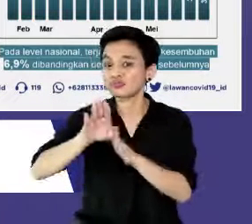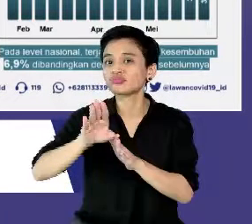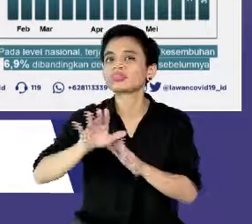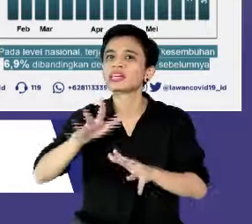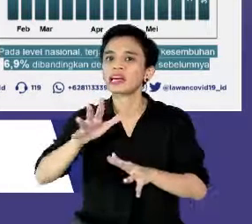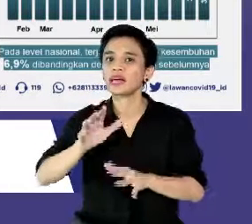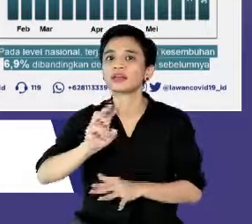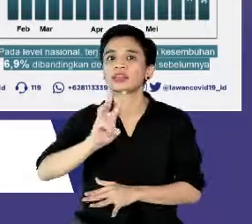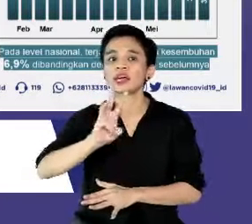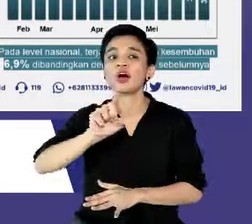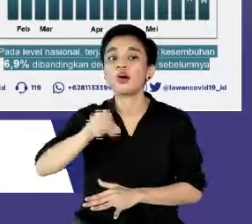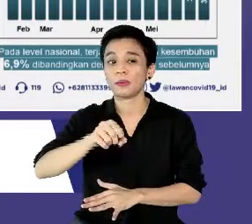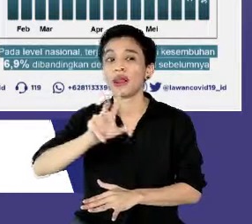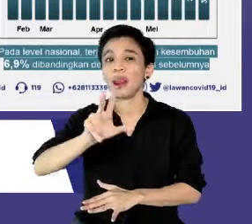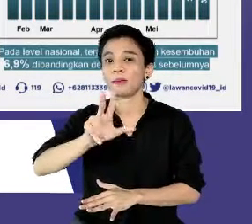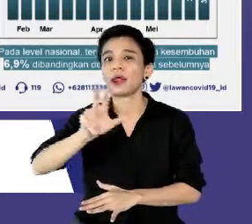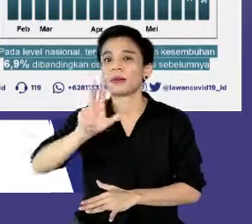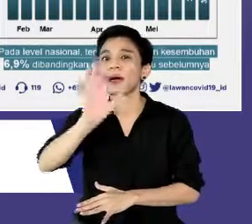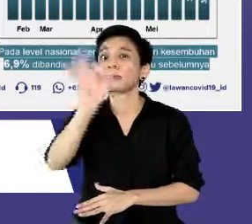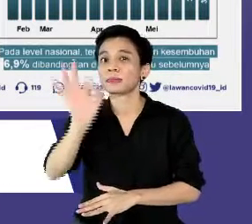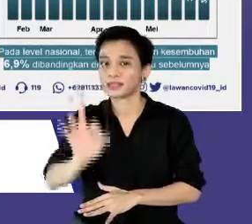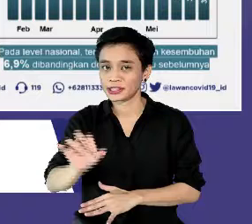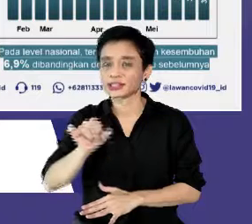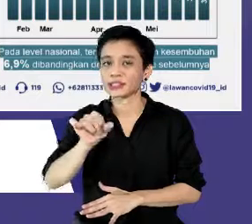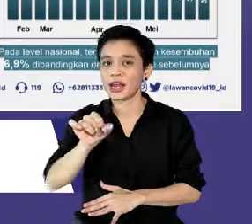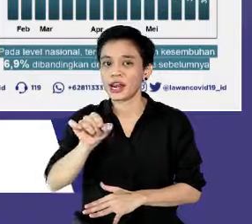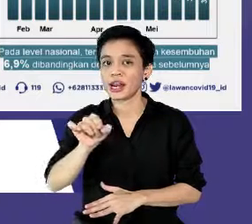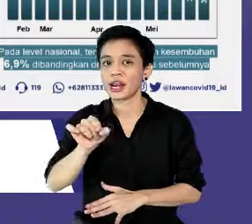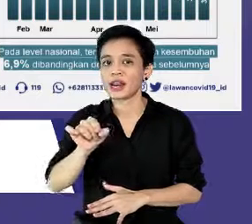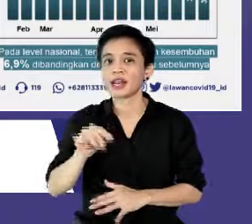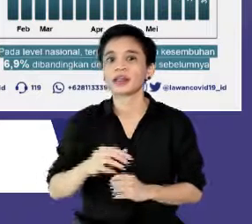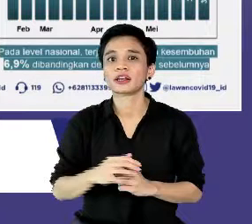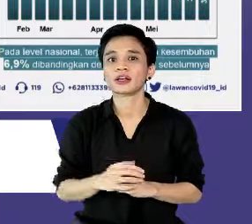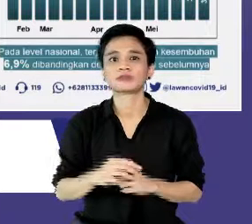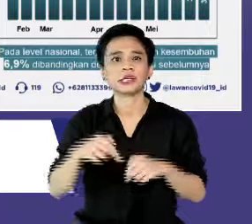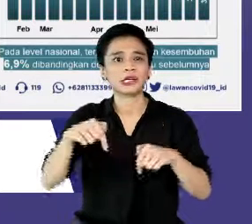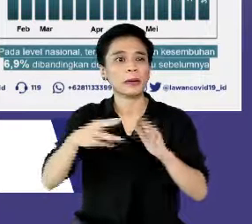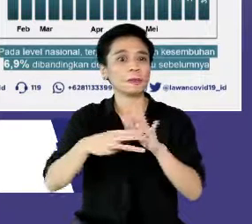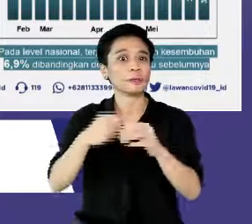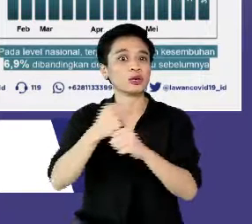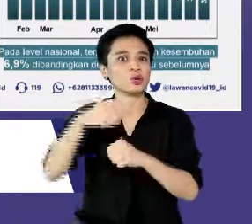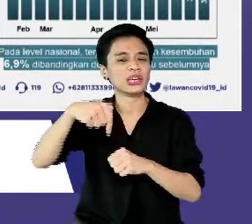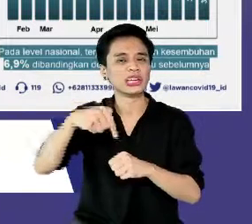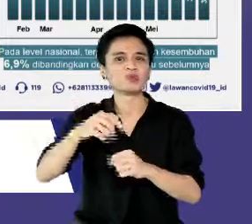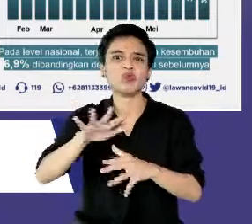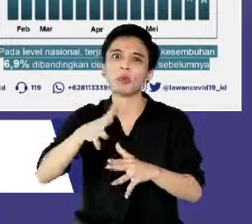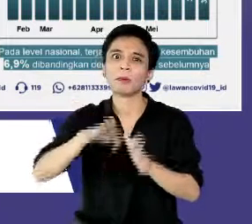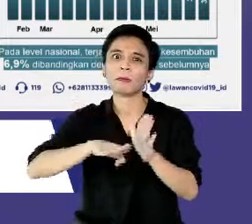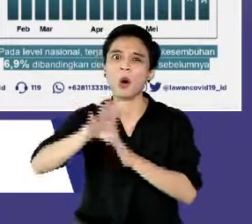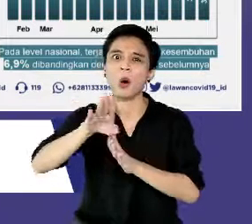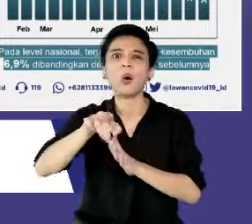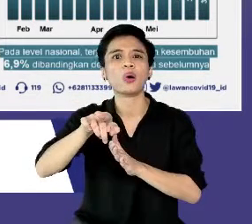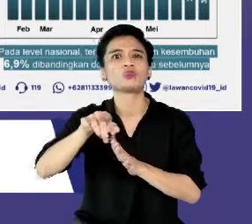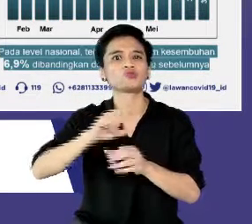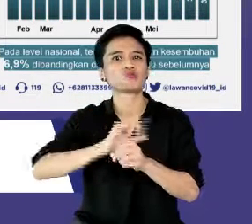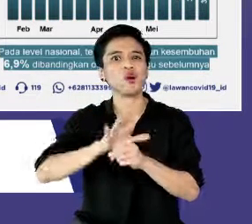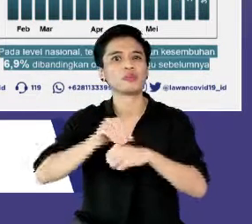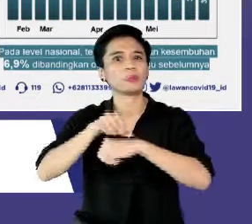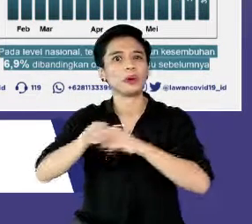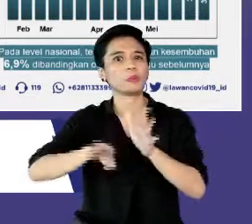sebesar 38,3 persen secara nasional di minggu ini ini merupakan peningkatan yang cukup signifikan